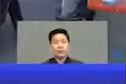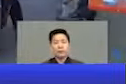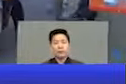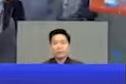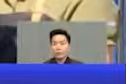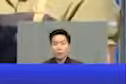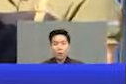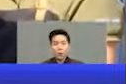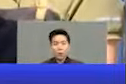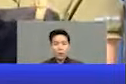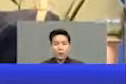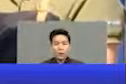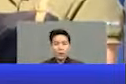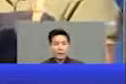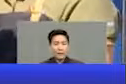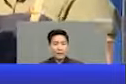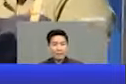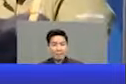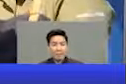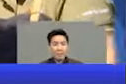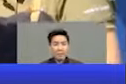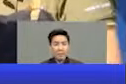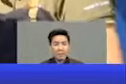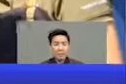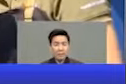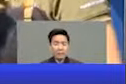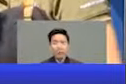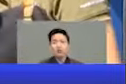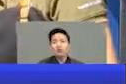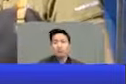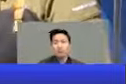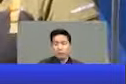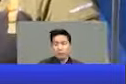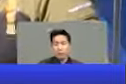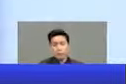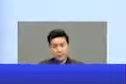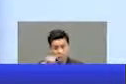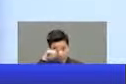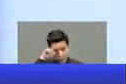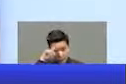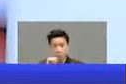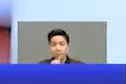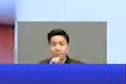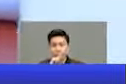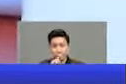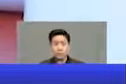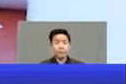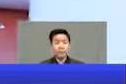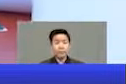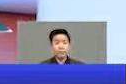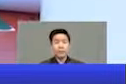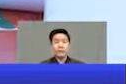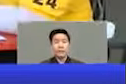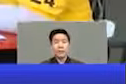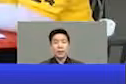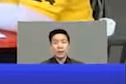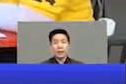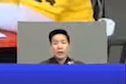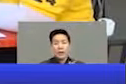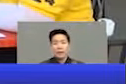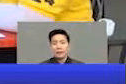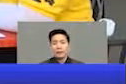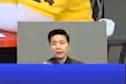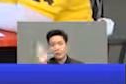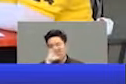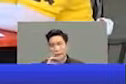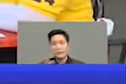ให้มีการเปิดประเทศให้เข้ามาท่องเที่ยวได้อย่างไรก็ตามก็มีการรายงานนะครับว่าเมื่อสัปด